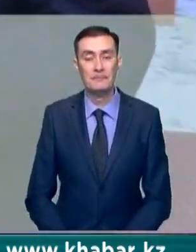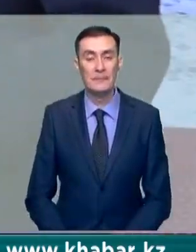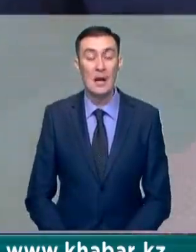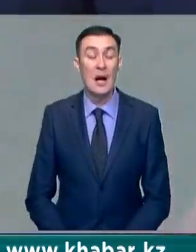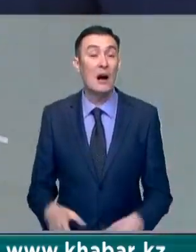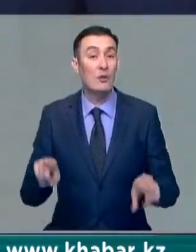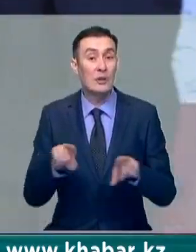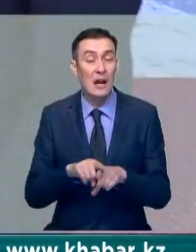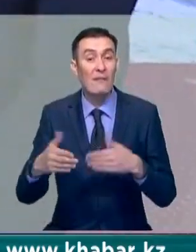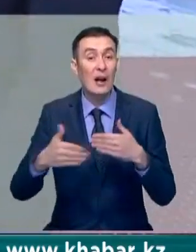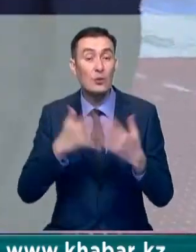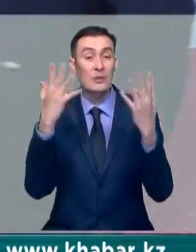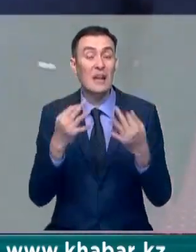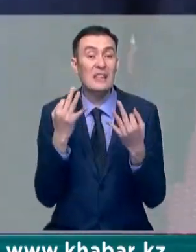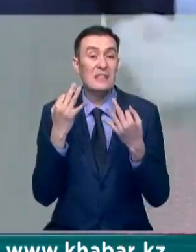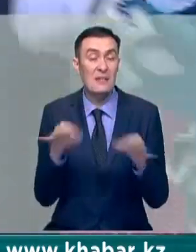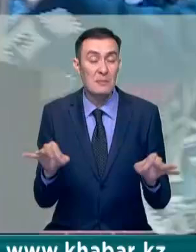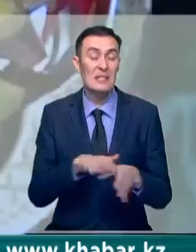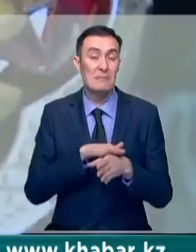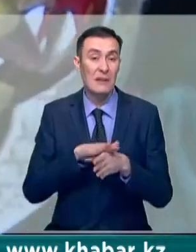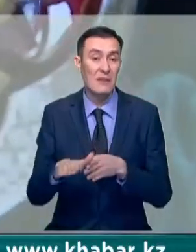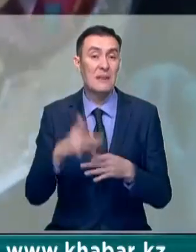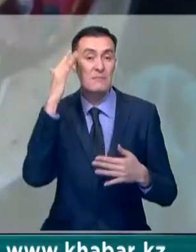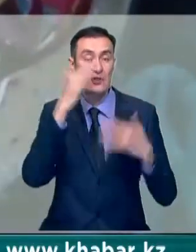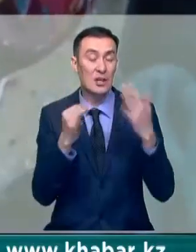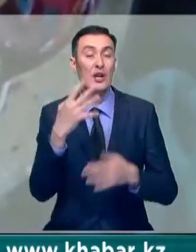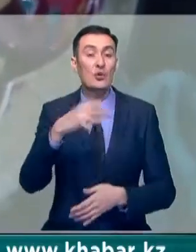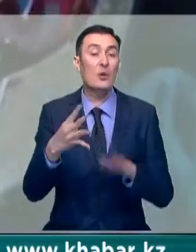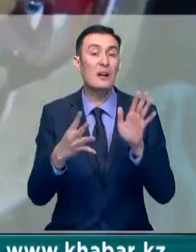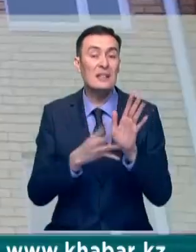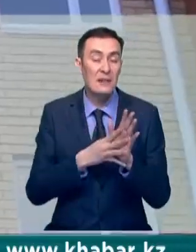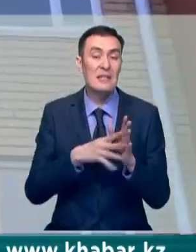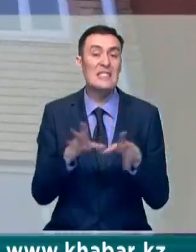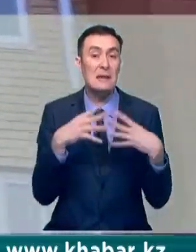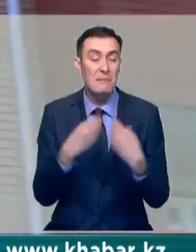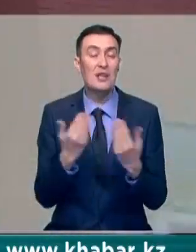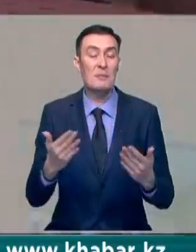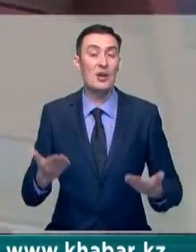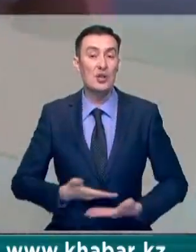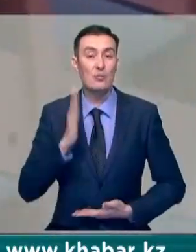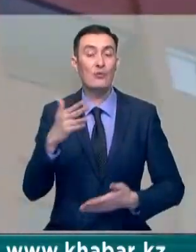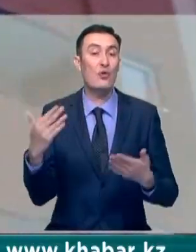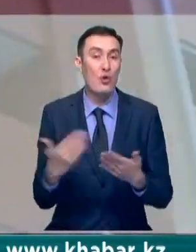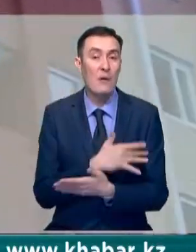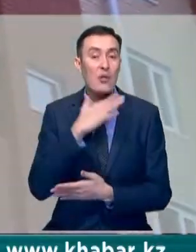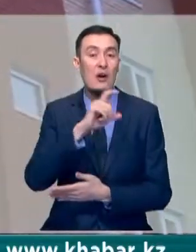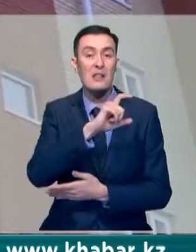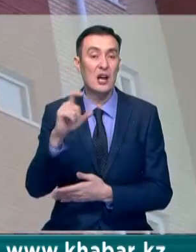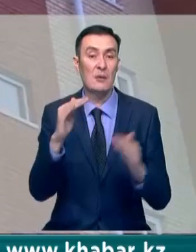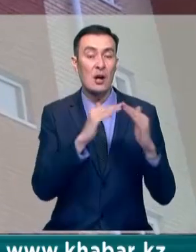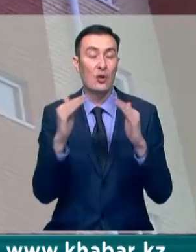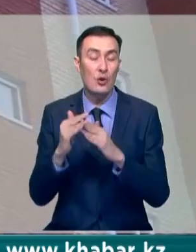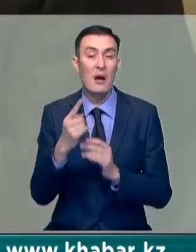А вот так в канун Дня независимости сбывается мечта Курышпаевых и еще 49 руднинских семей. Жить теперь они будут в новом многоэтажном доме.